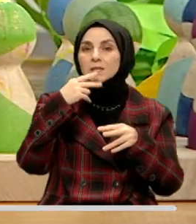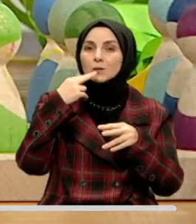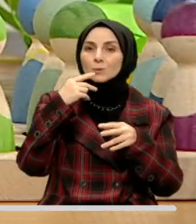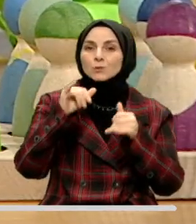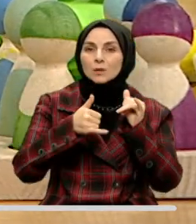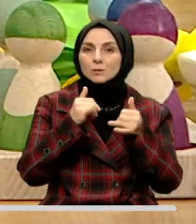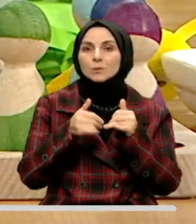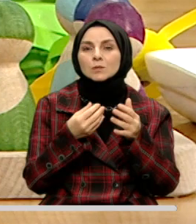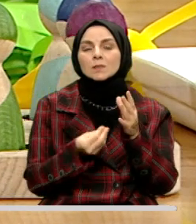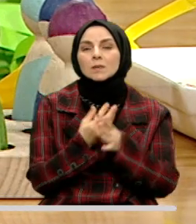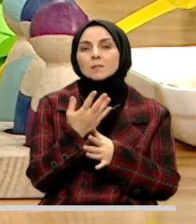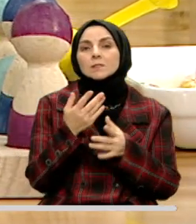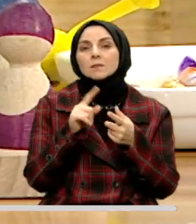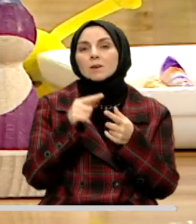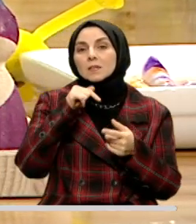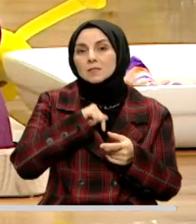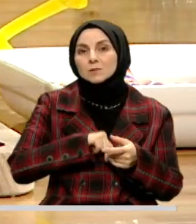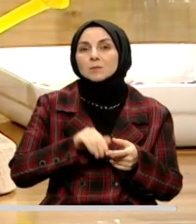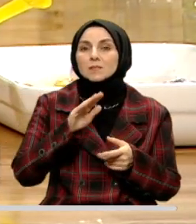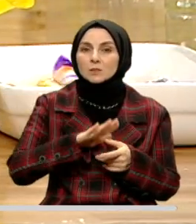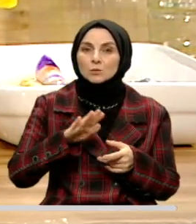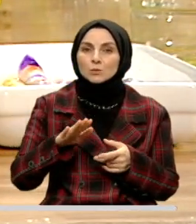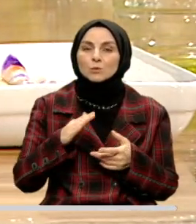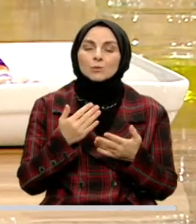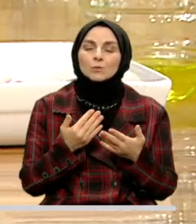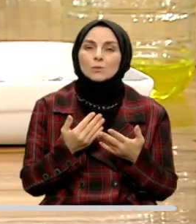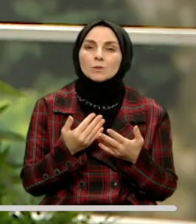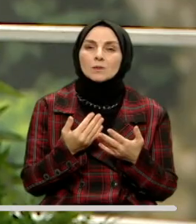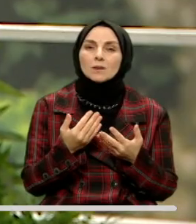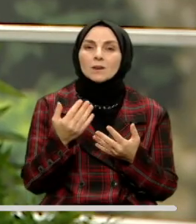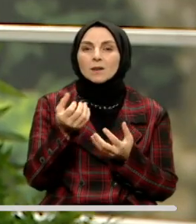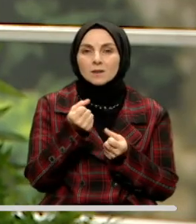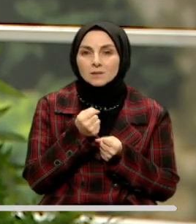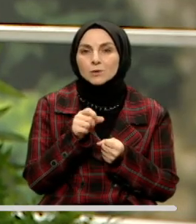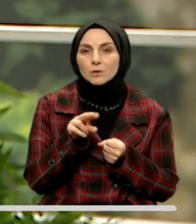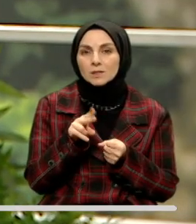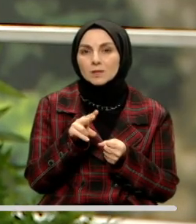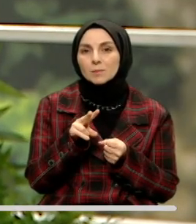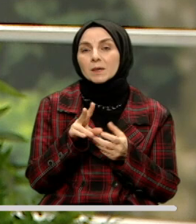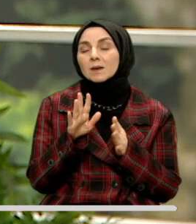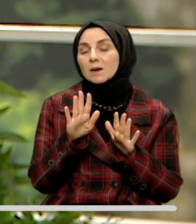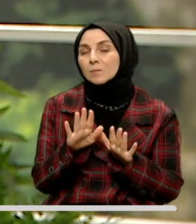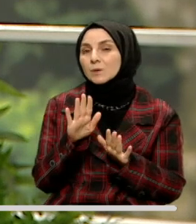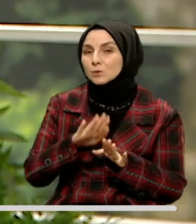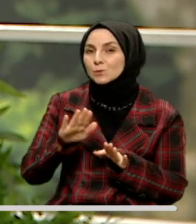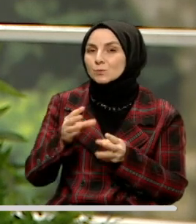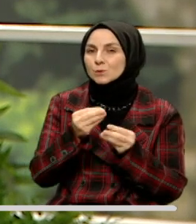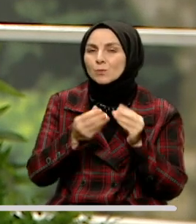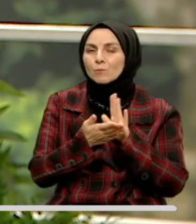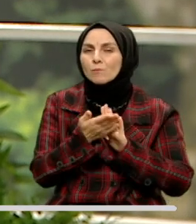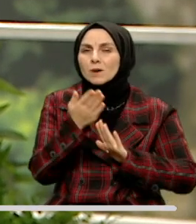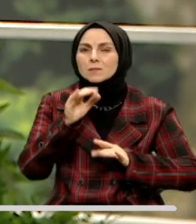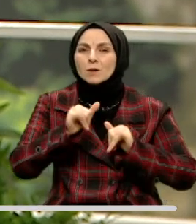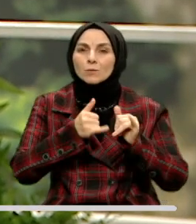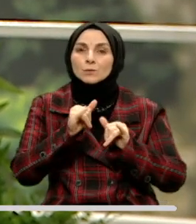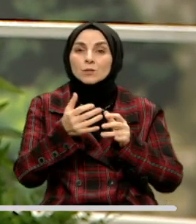İçimizdeki çocuğu doyuruyoruz ama onu doyurmaya çalışırken kendi çocuğumuza maalesef olumsuz etkide bulunuyor. Ya. Çok fazla